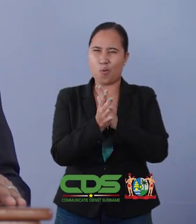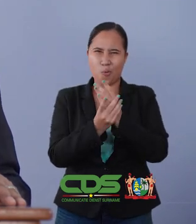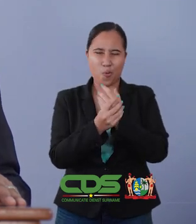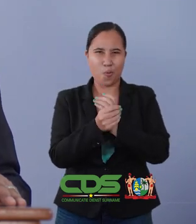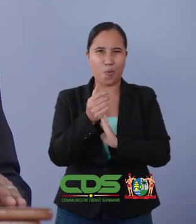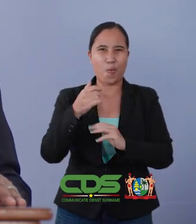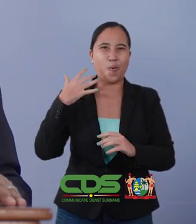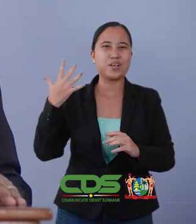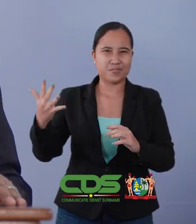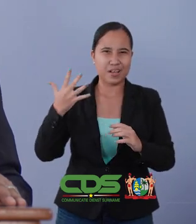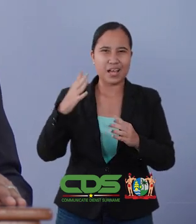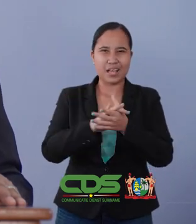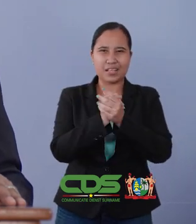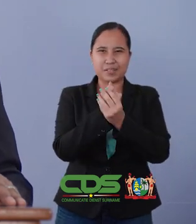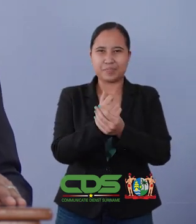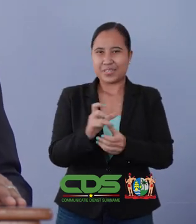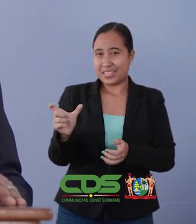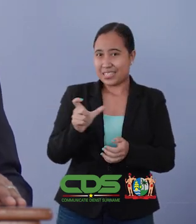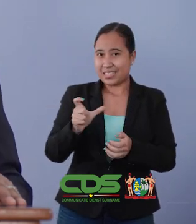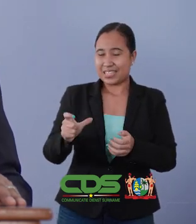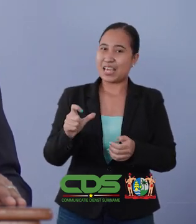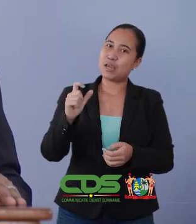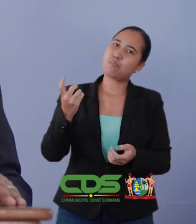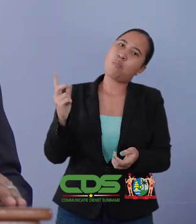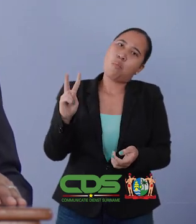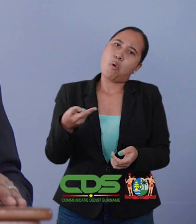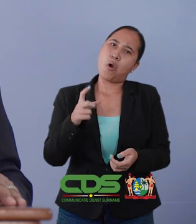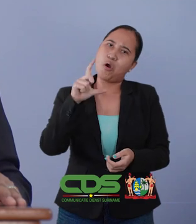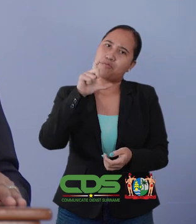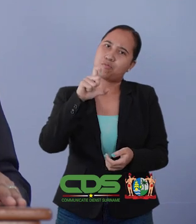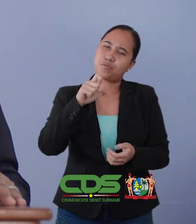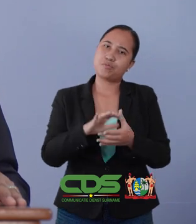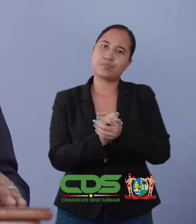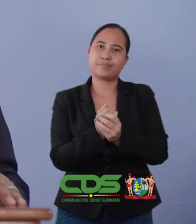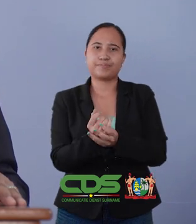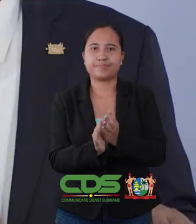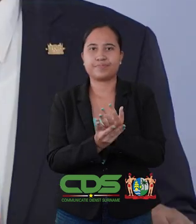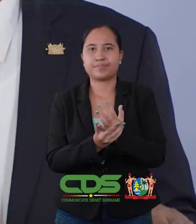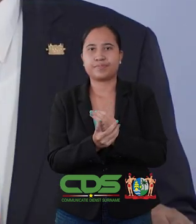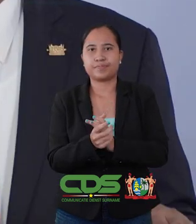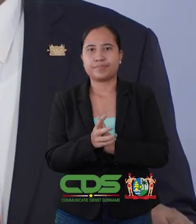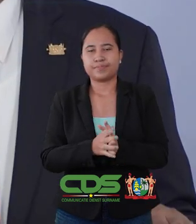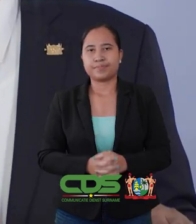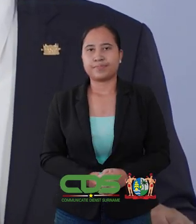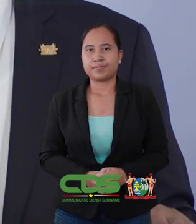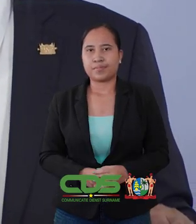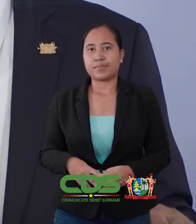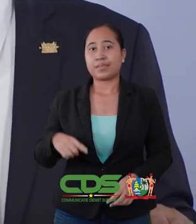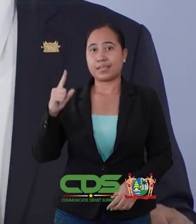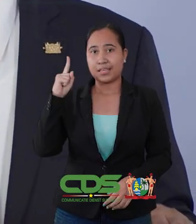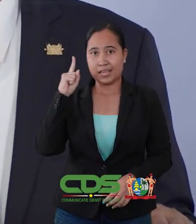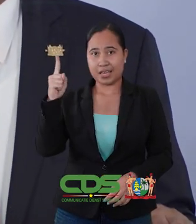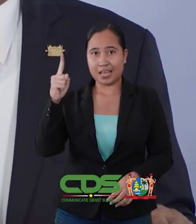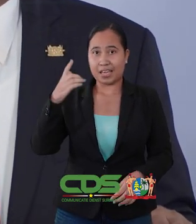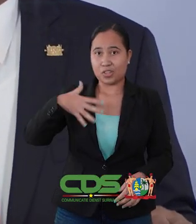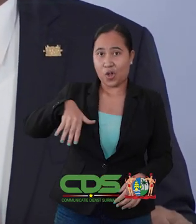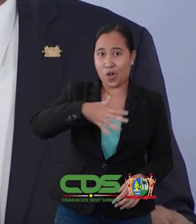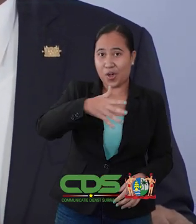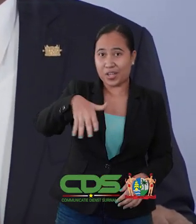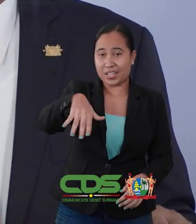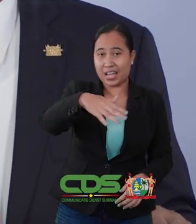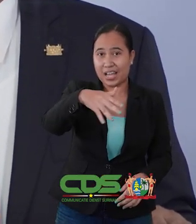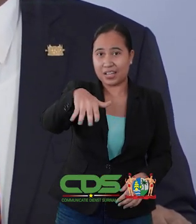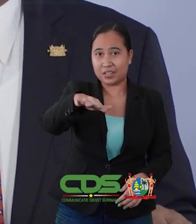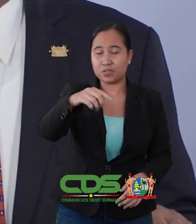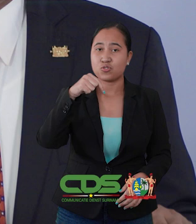regelmatig uw handen met zeep en water of gebruik een hand sanitizer. Maatregel nummer 1. Het